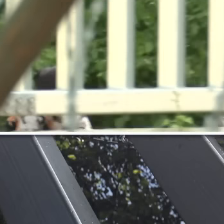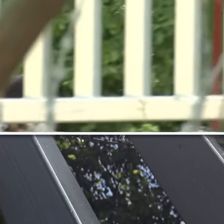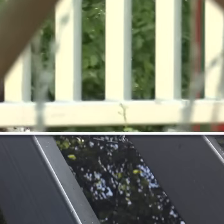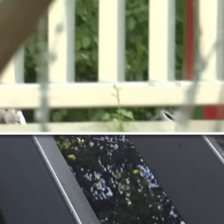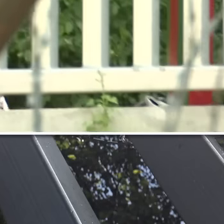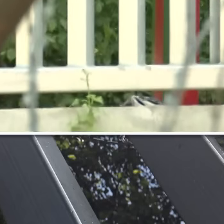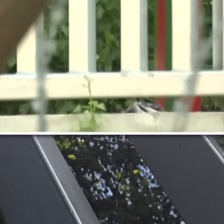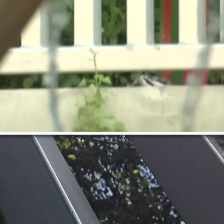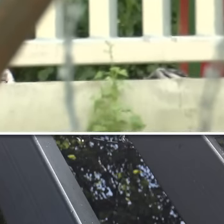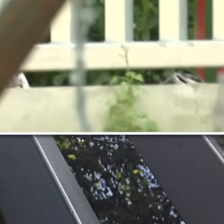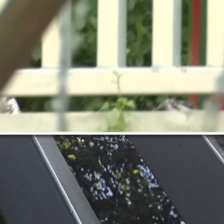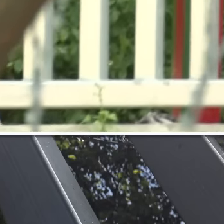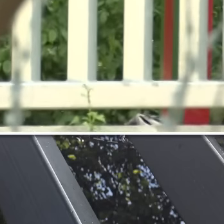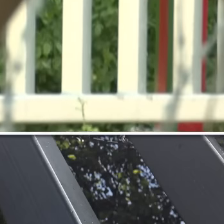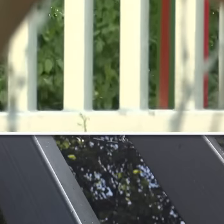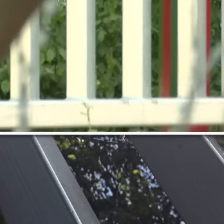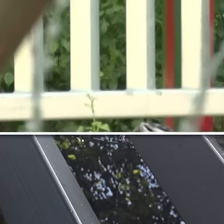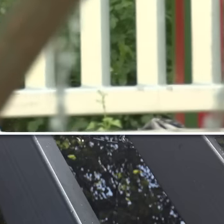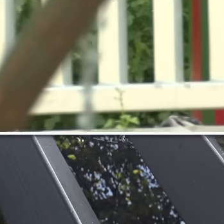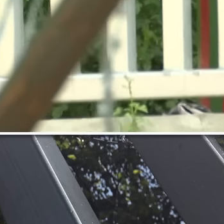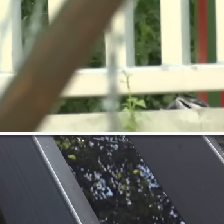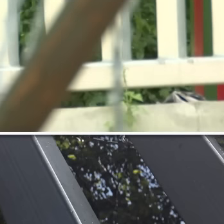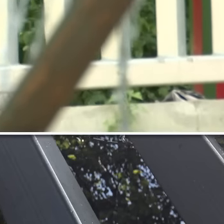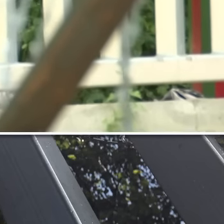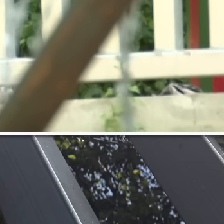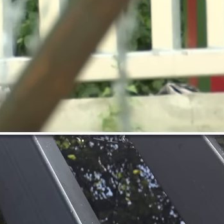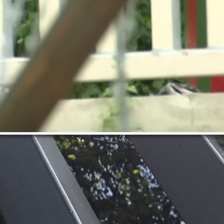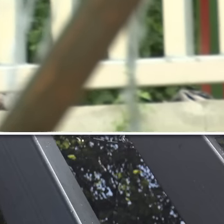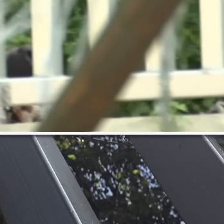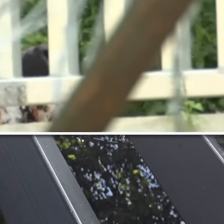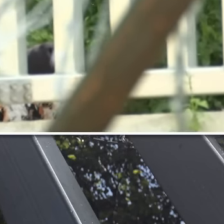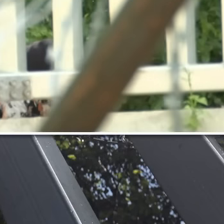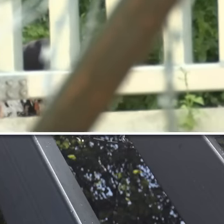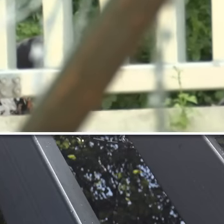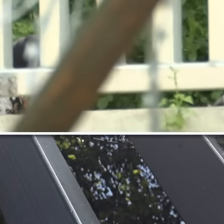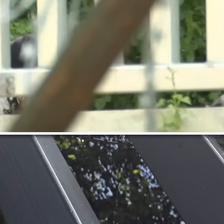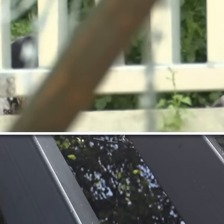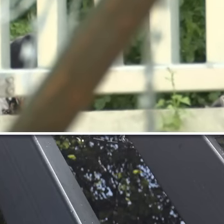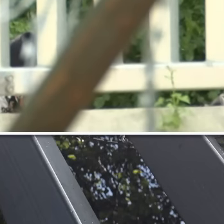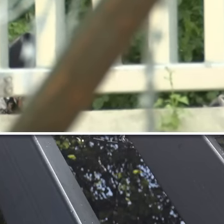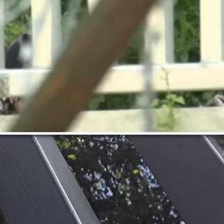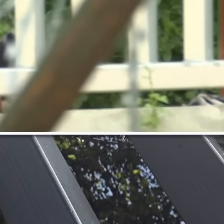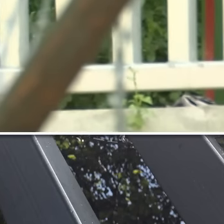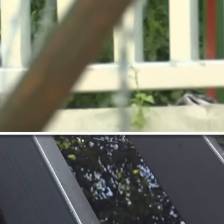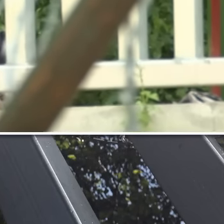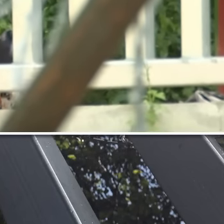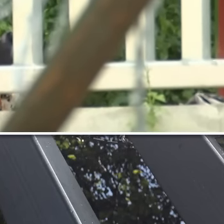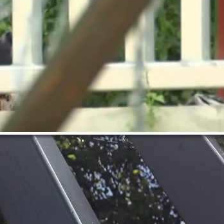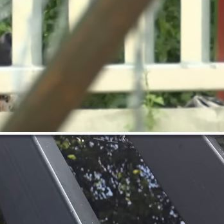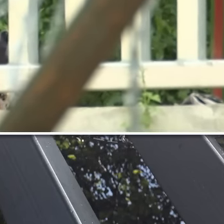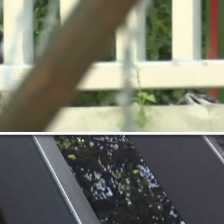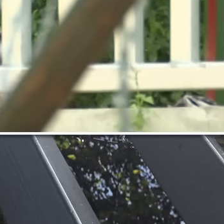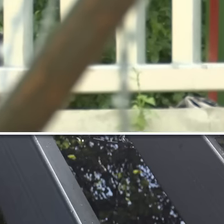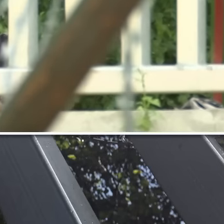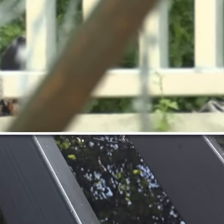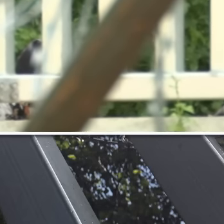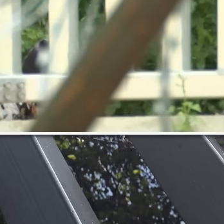momencie, kiedy państwo polskie zaczęło funkcjonować, ponownie zostało odbudowane, bo patriotyzm musiał się wiązać z narodem,